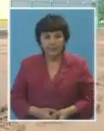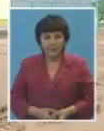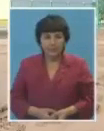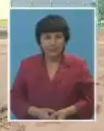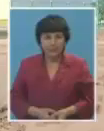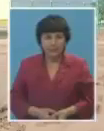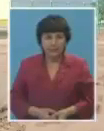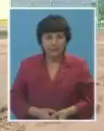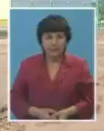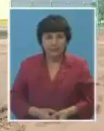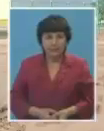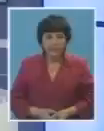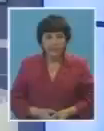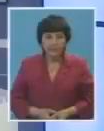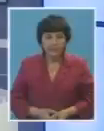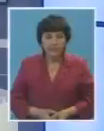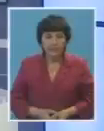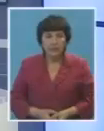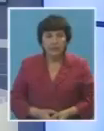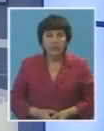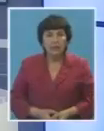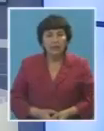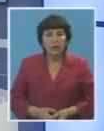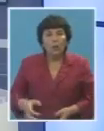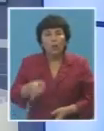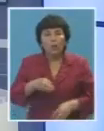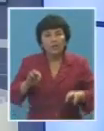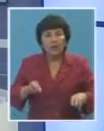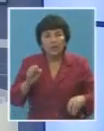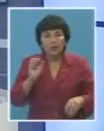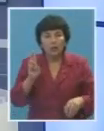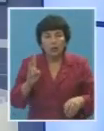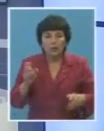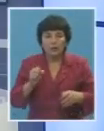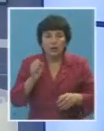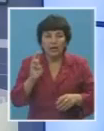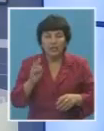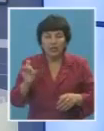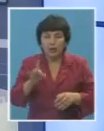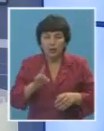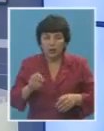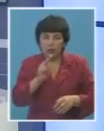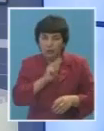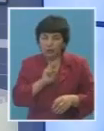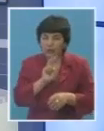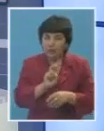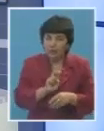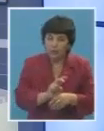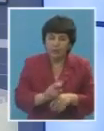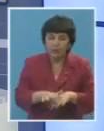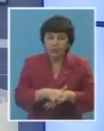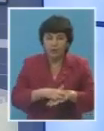Аюпов, Ақжайық арнасы. Тақырыпты жалғастырамыз. Облыс әкімі Алтай Көлгінов сондай-ақ Ақжайық ауданында да жұмыс сапарымен болып